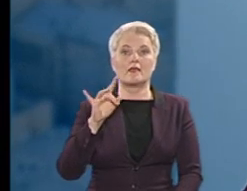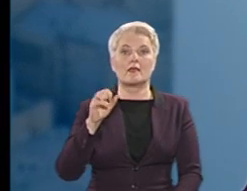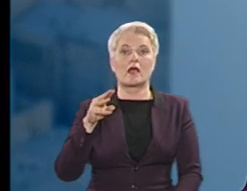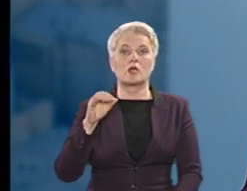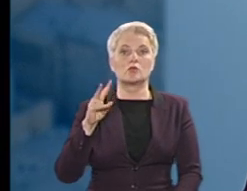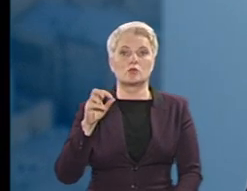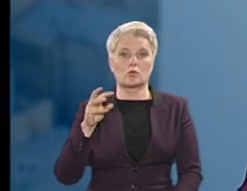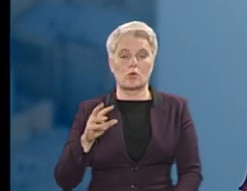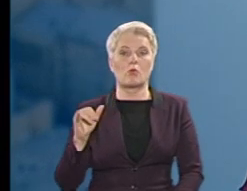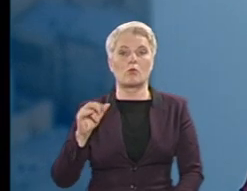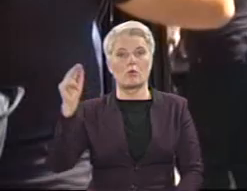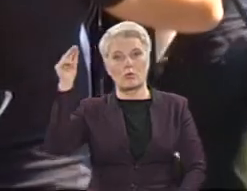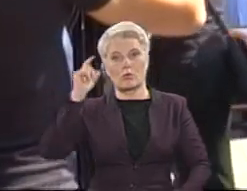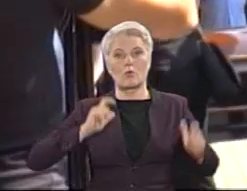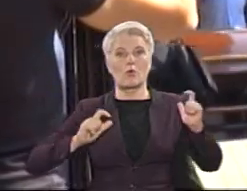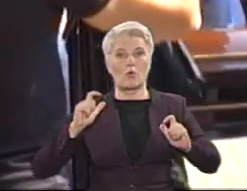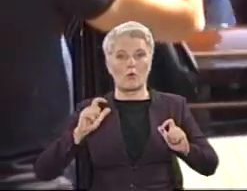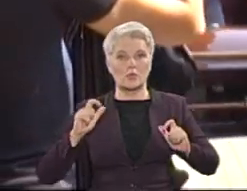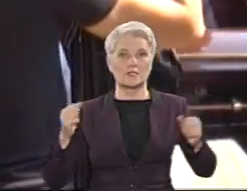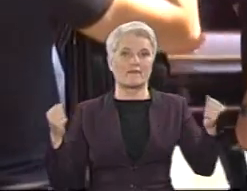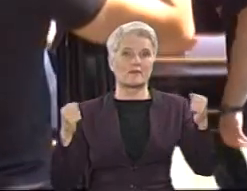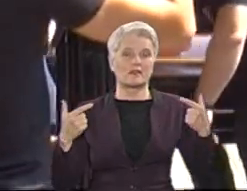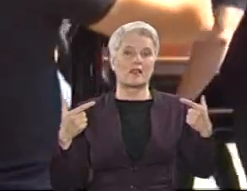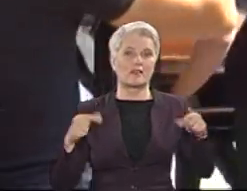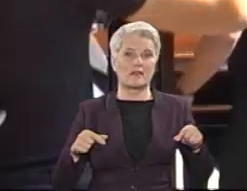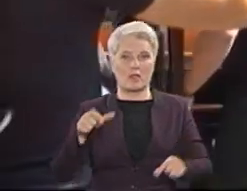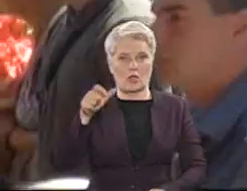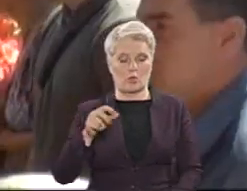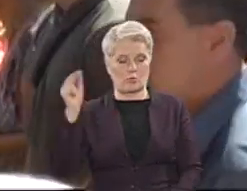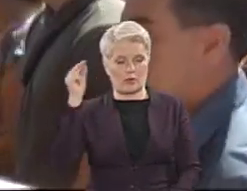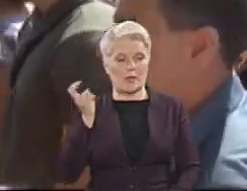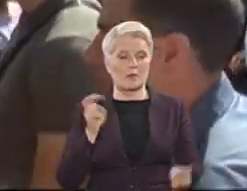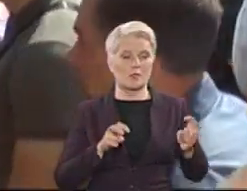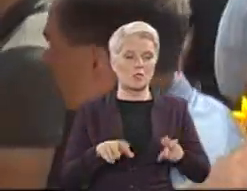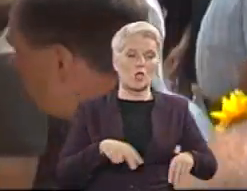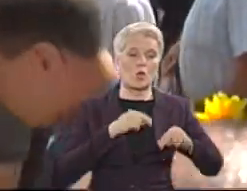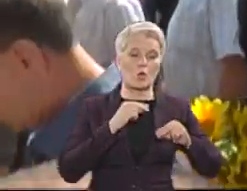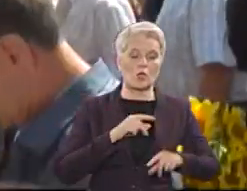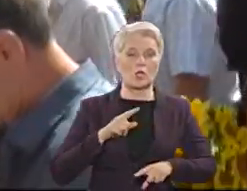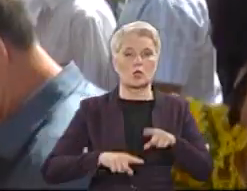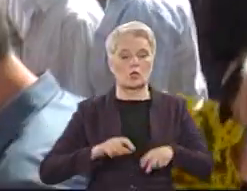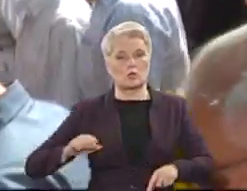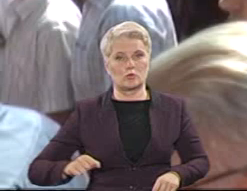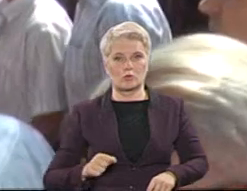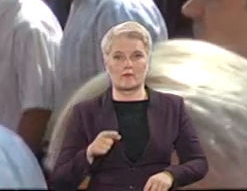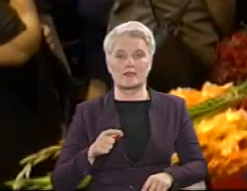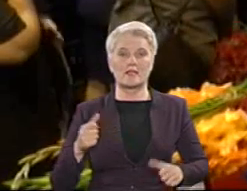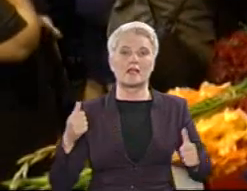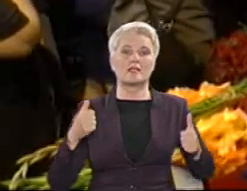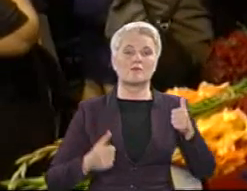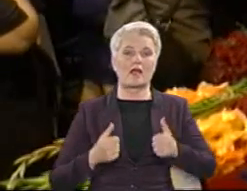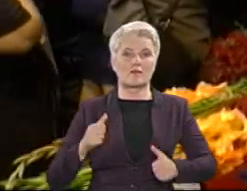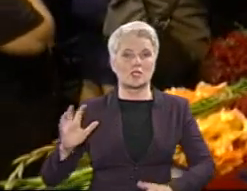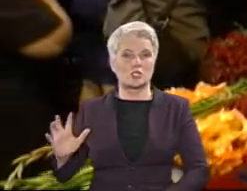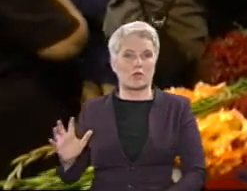він навчався. На церемонію прийшли колеги, родичі та друзі. Роман Вірастюк змагався в штовханні ядра, був